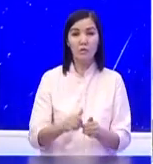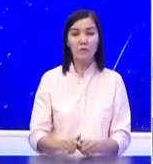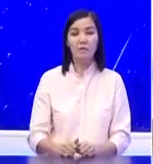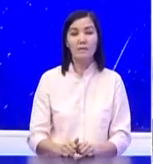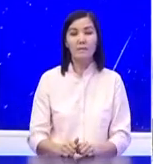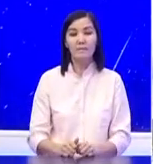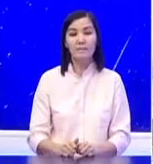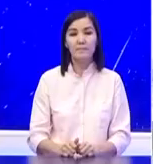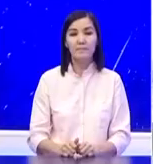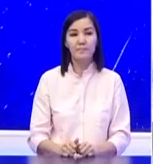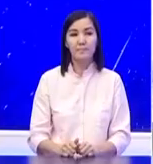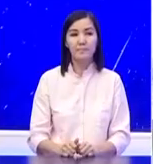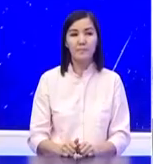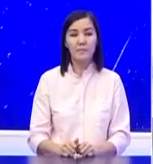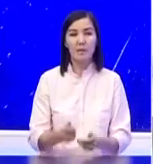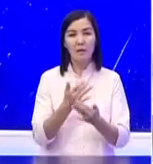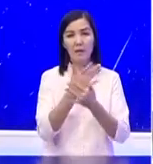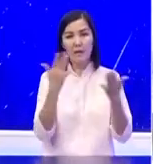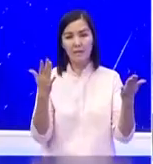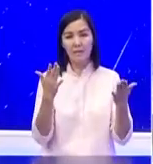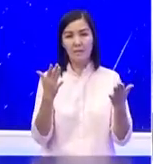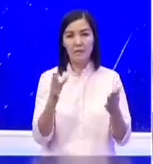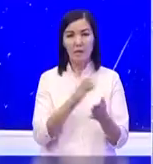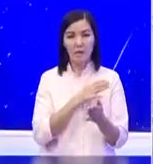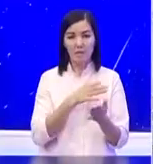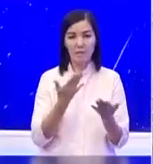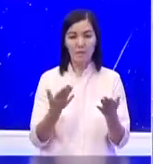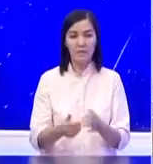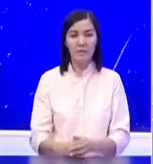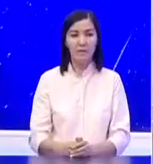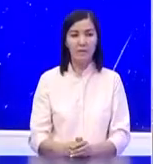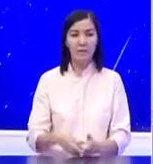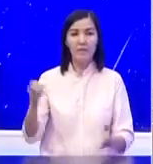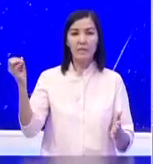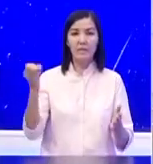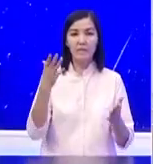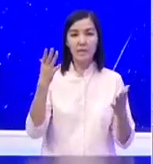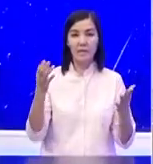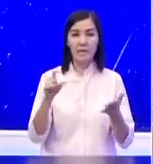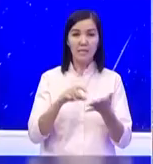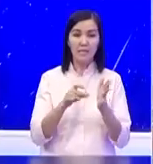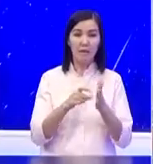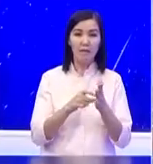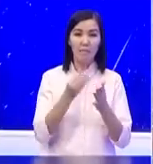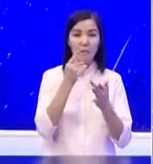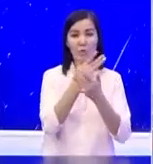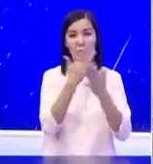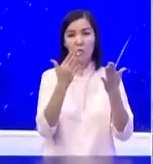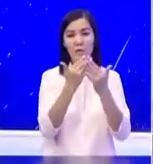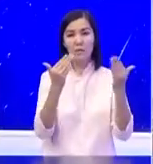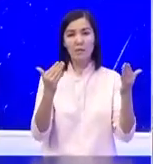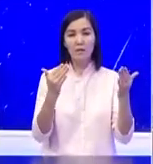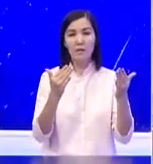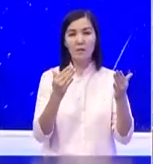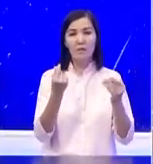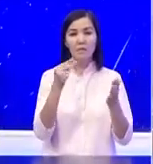пошел у них. Ассортимент богатый, хороший. Светлый зал, все продукты на виду. А главное, ценники на